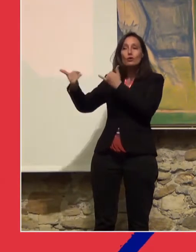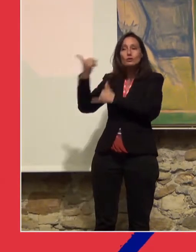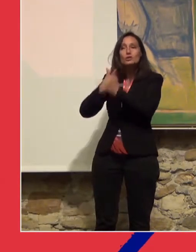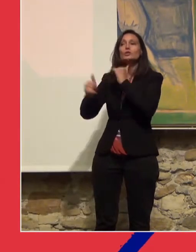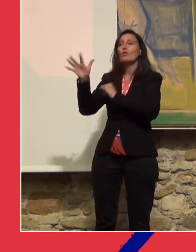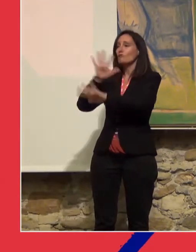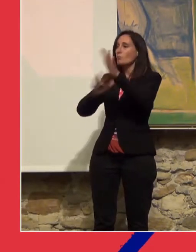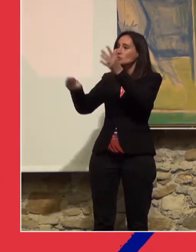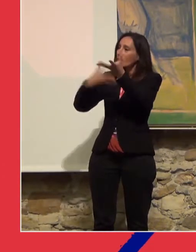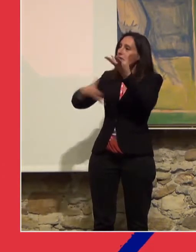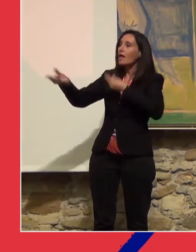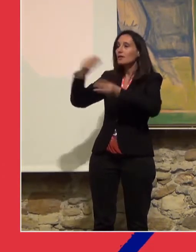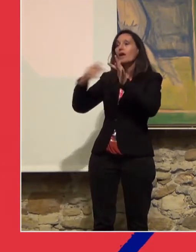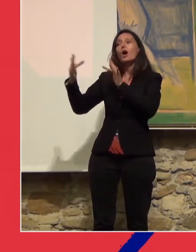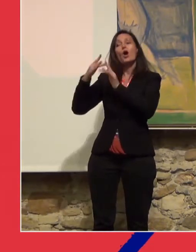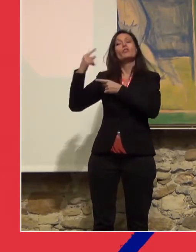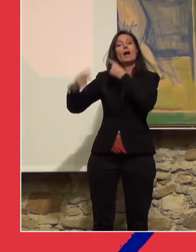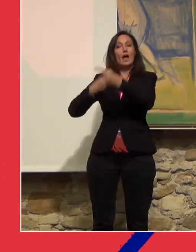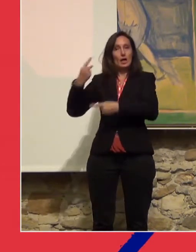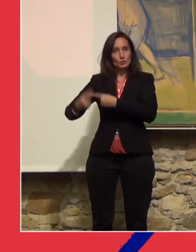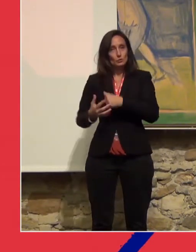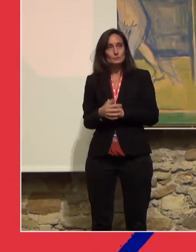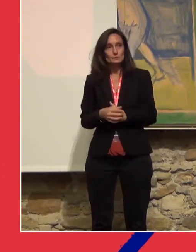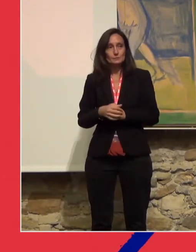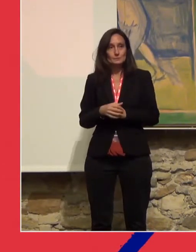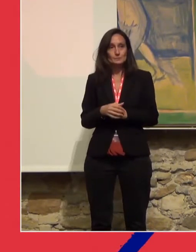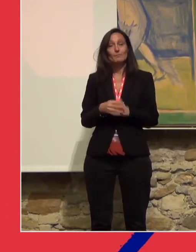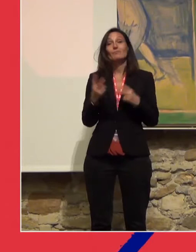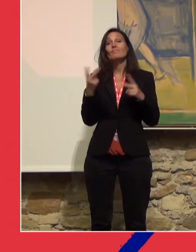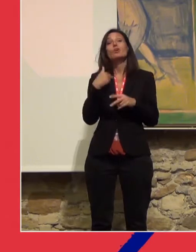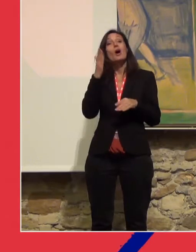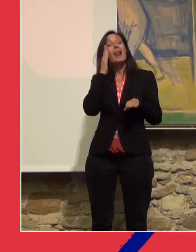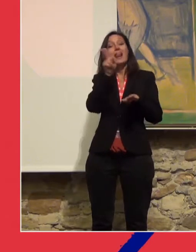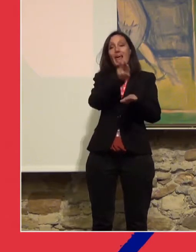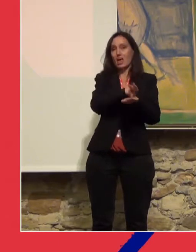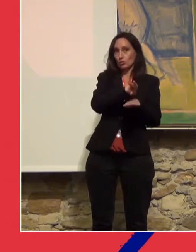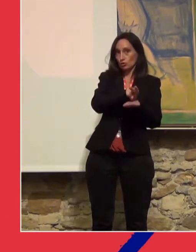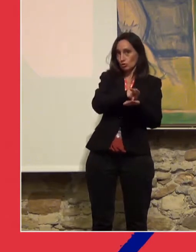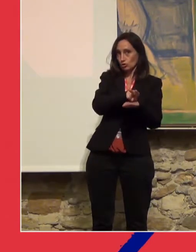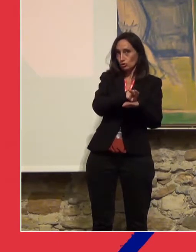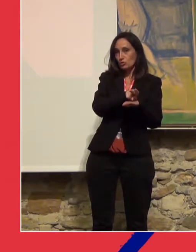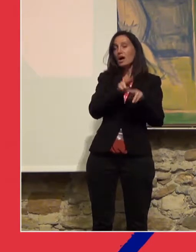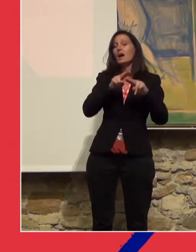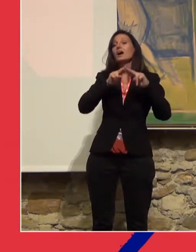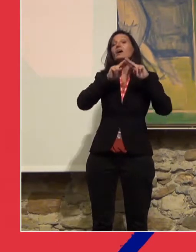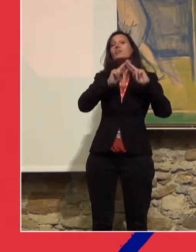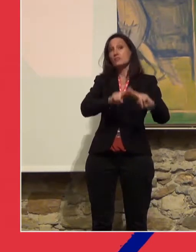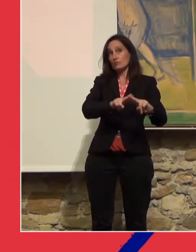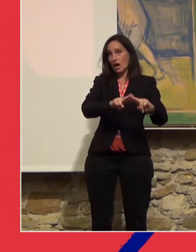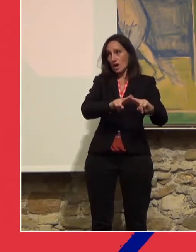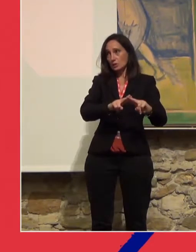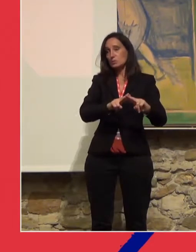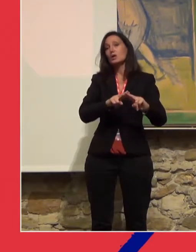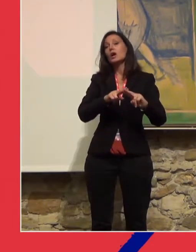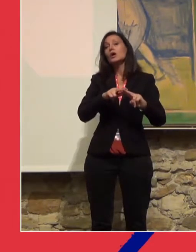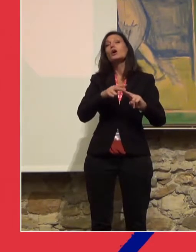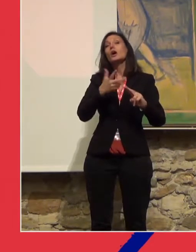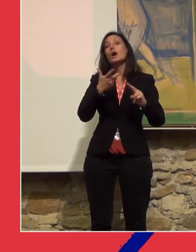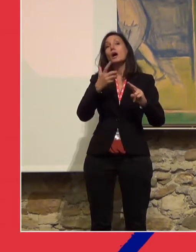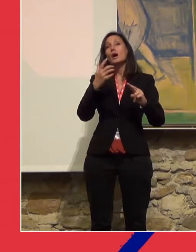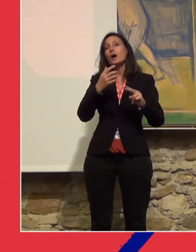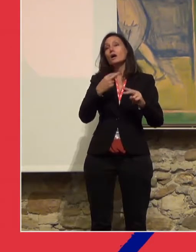bene. Nonostante l'immobilità nel letto, le giornate nel casco dell'ossigeno erano piene